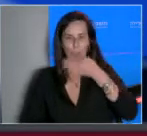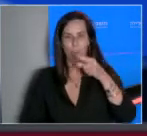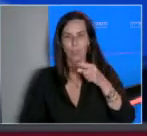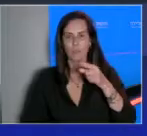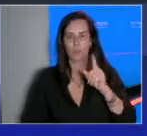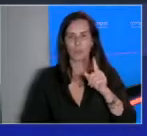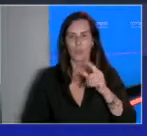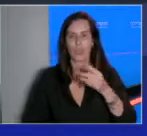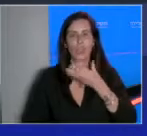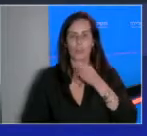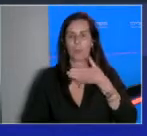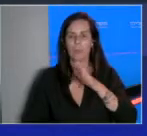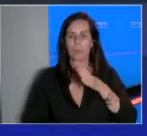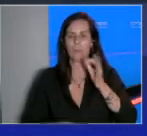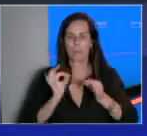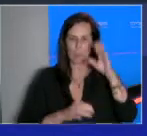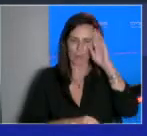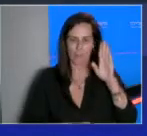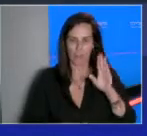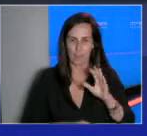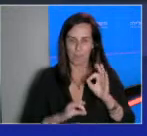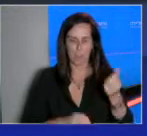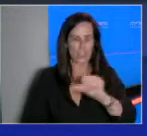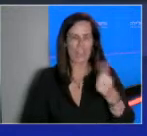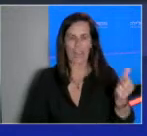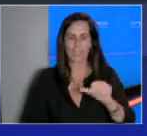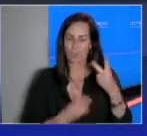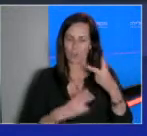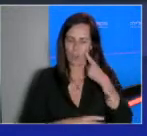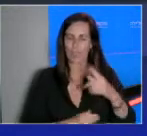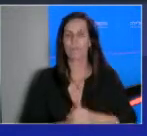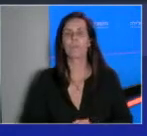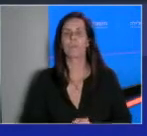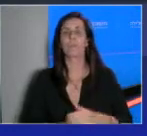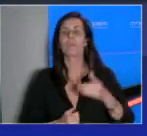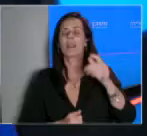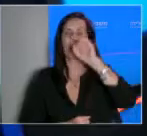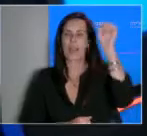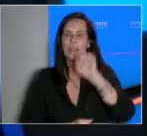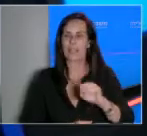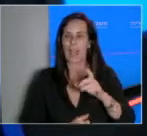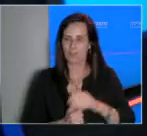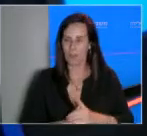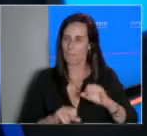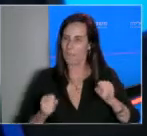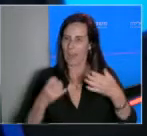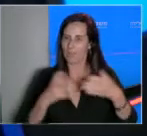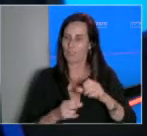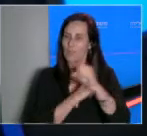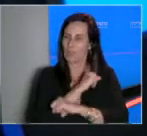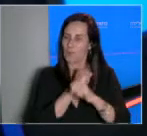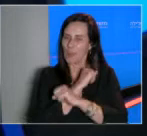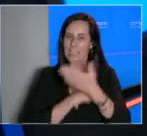על אי הכנסה של יוצאי אתיופיה לבית המשפט בחיפה, ממש סלקציה בכניסה, כדאי שתראה אותו. איתי בסקייפ, אורל שטרית, פעילה חברתית